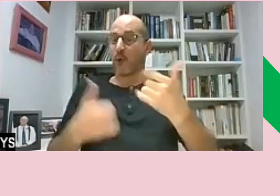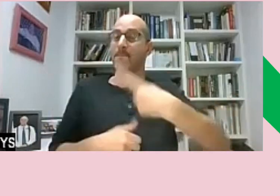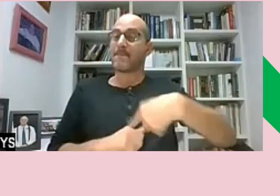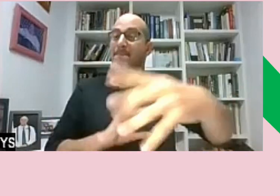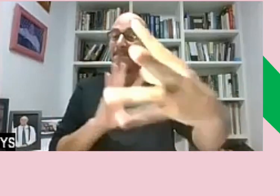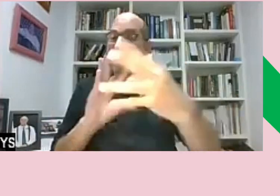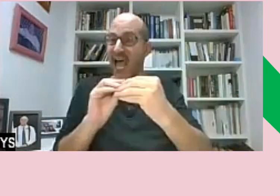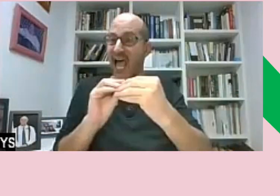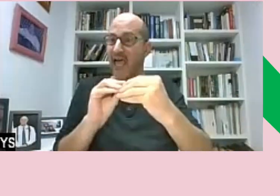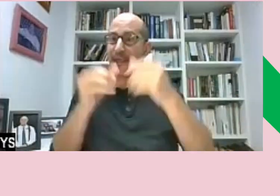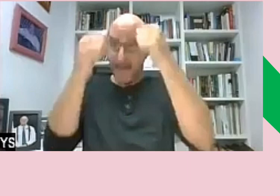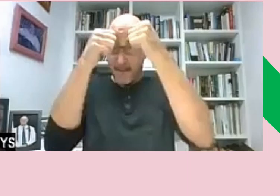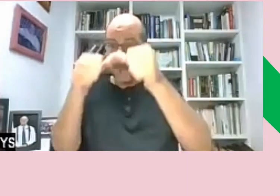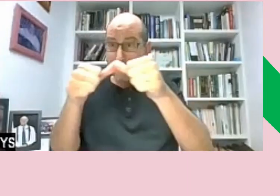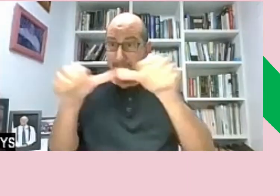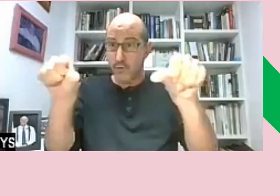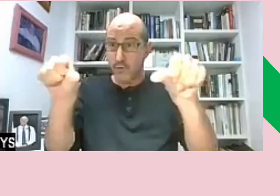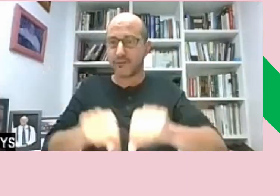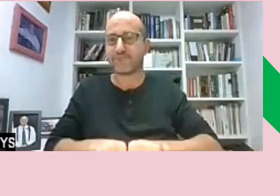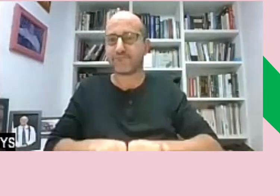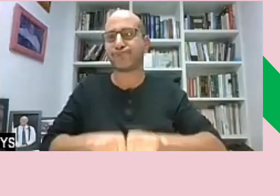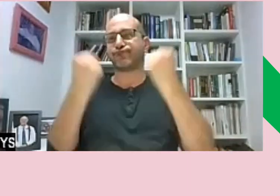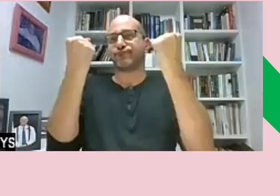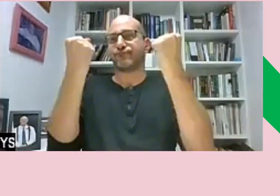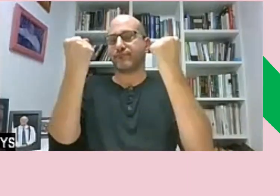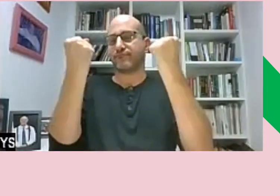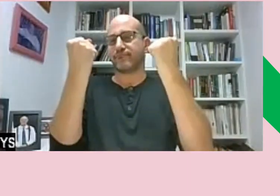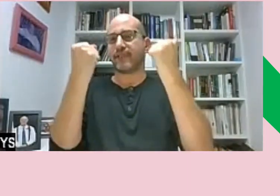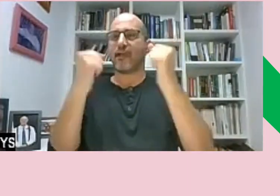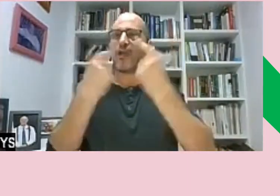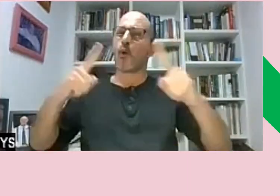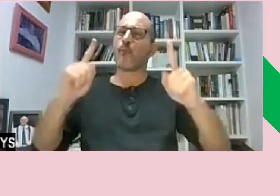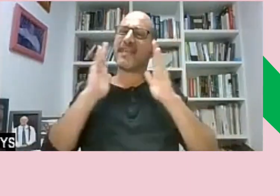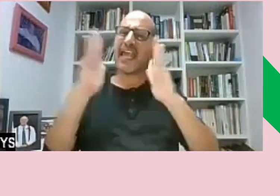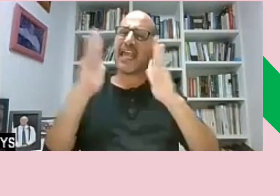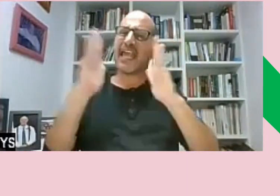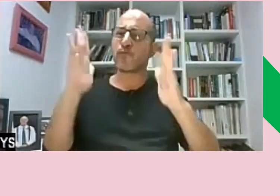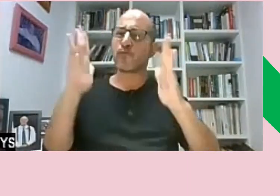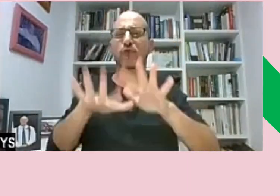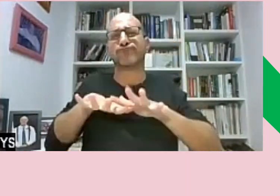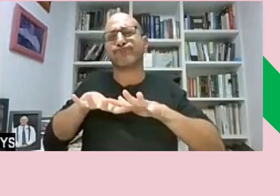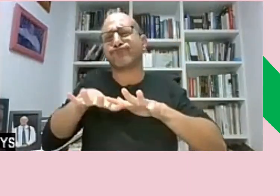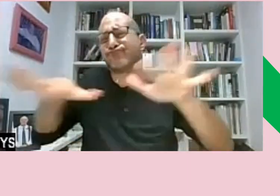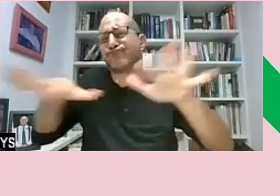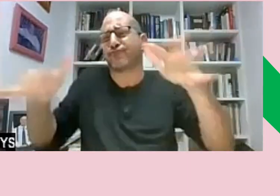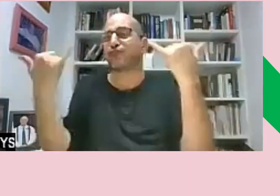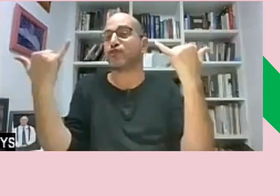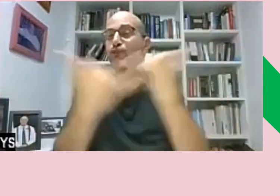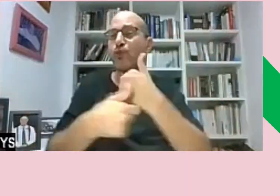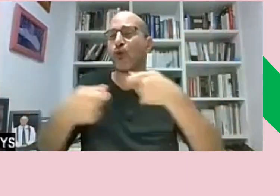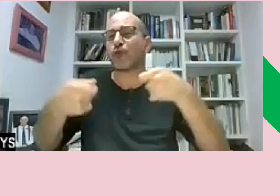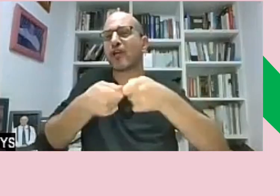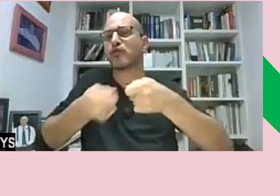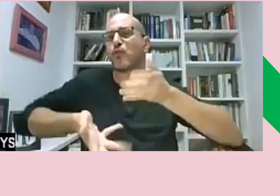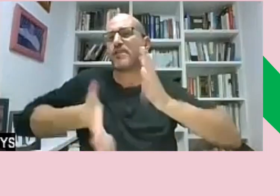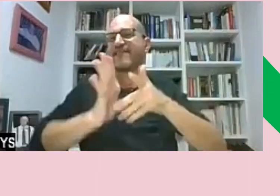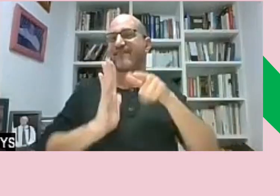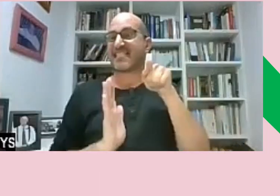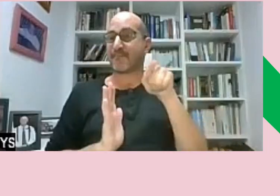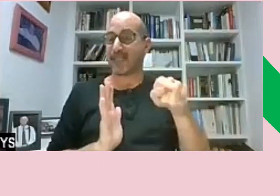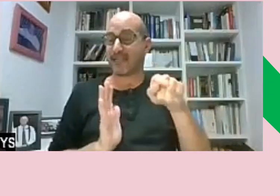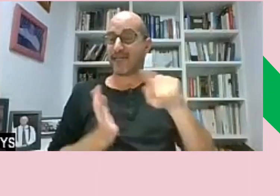אנחנו בסדנה היום, יחדיו, אנחנו נשבור כמה מיתוסים. כל מיני אמונות